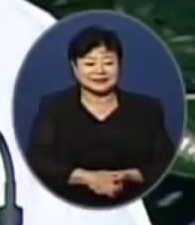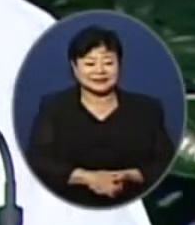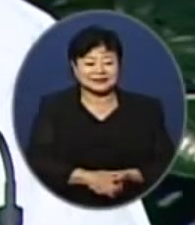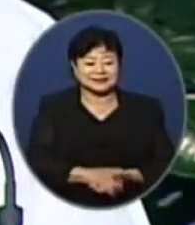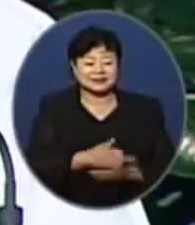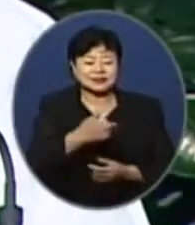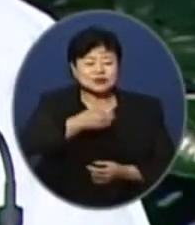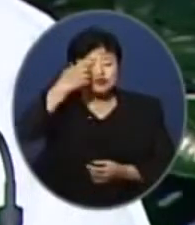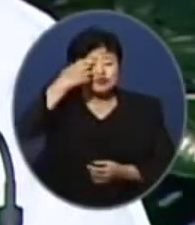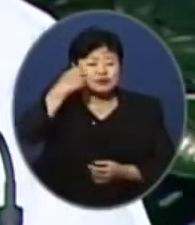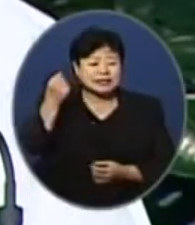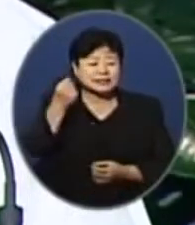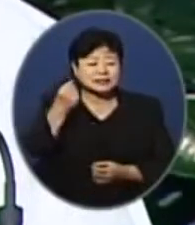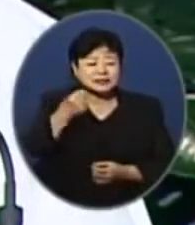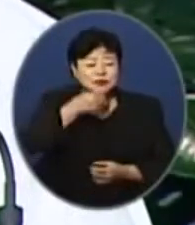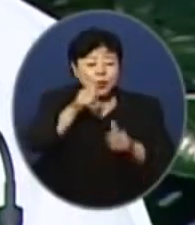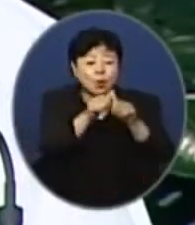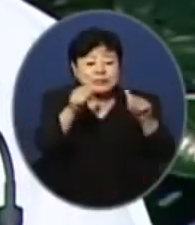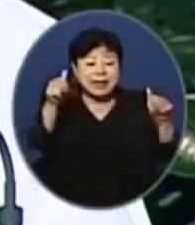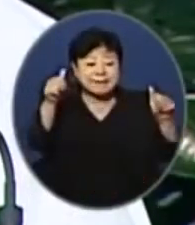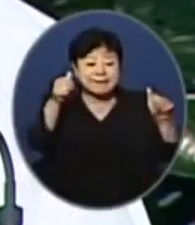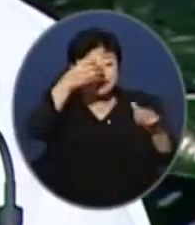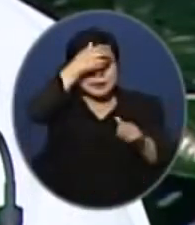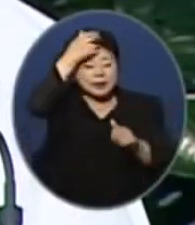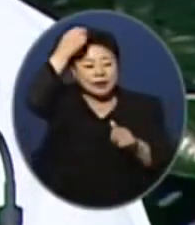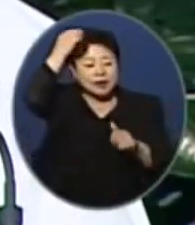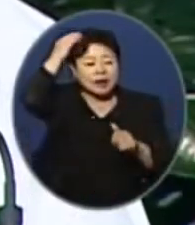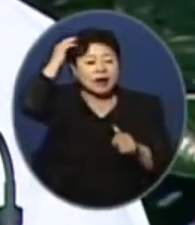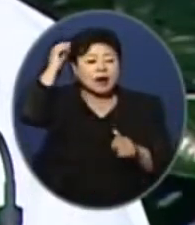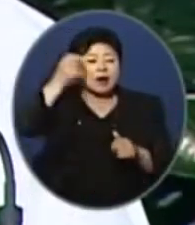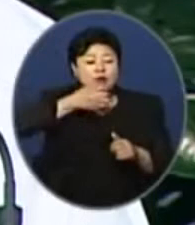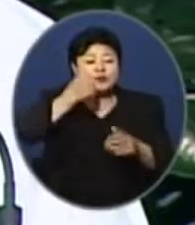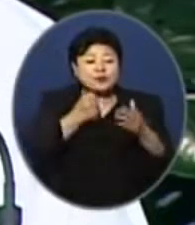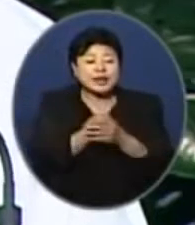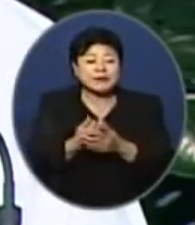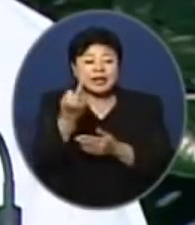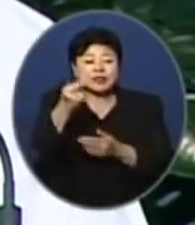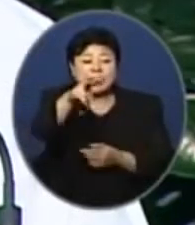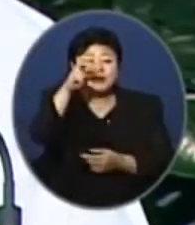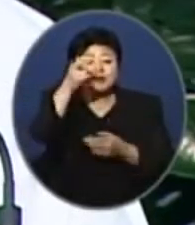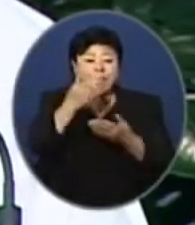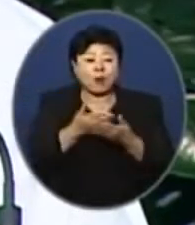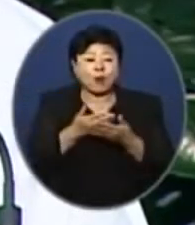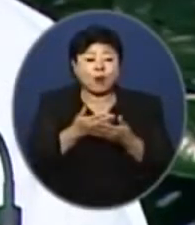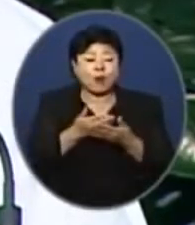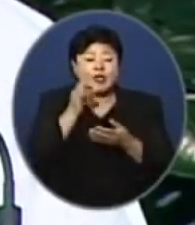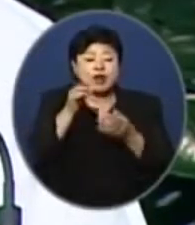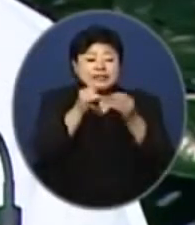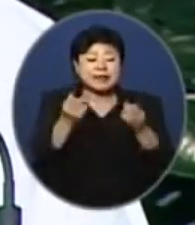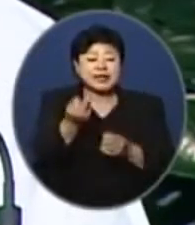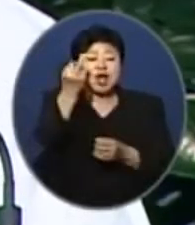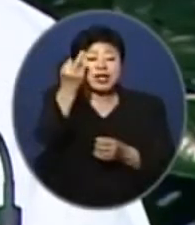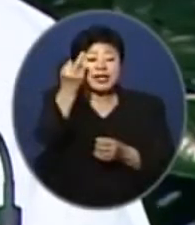큰 꿈을 꿨던 요셉이 어떻게 되었습니까? 꿈으로 인해서 형들에게 미움을 받았습니다. 10명의 형이